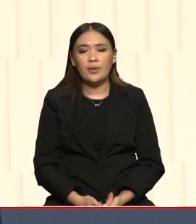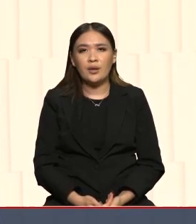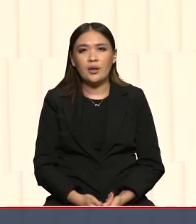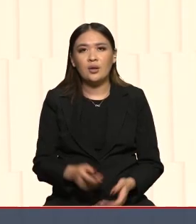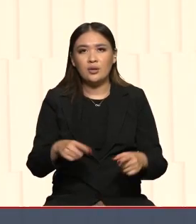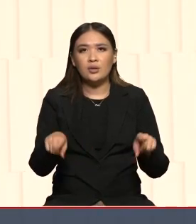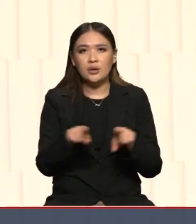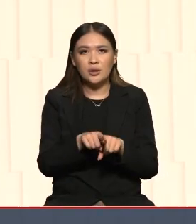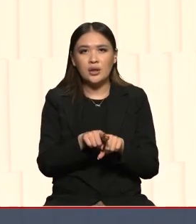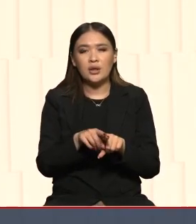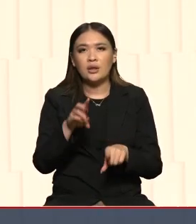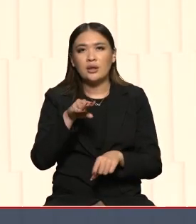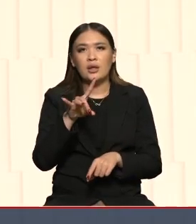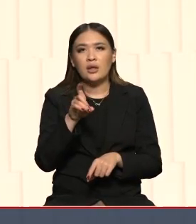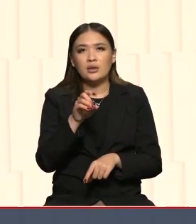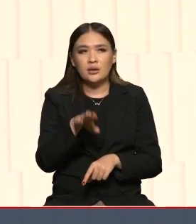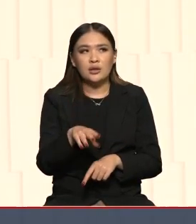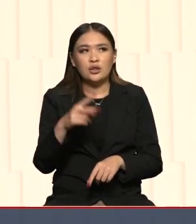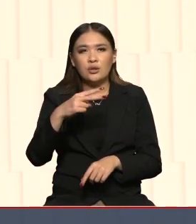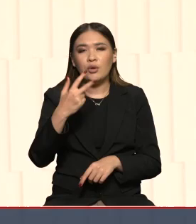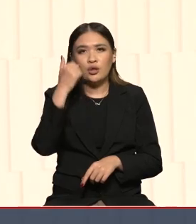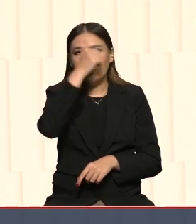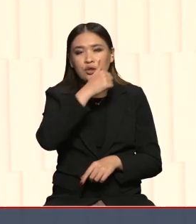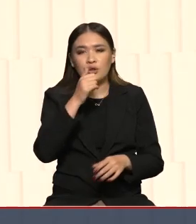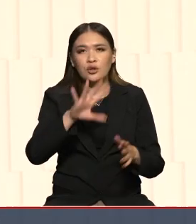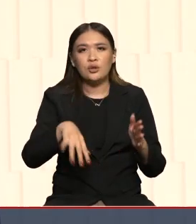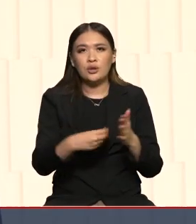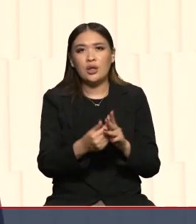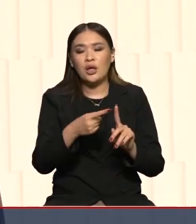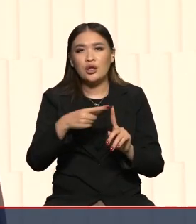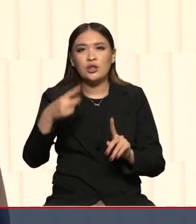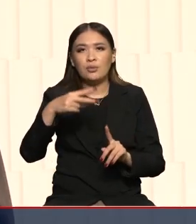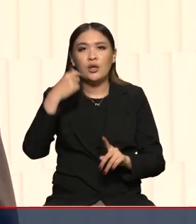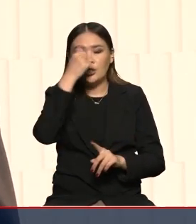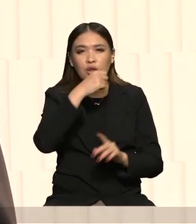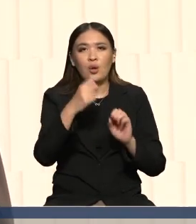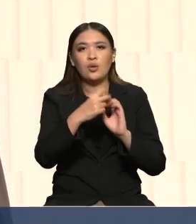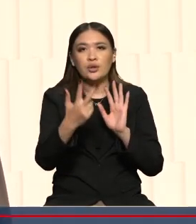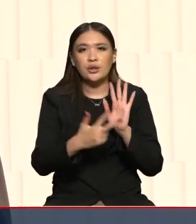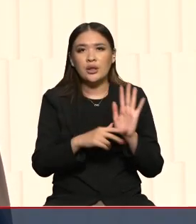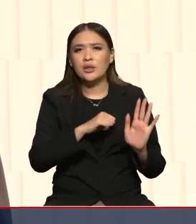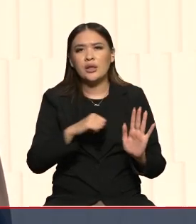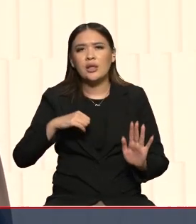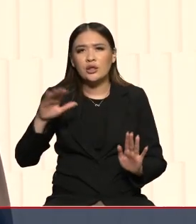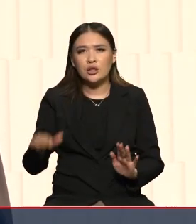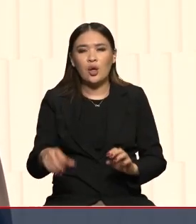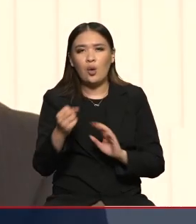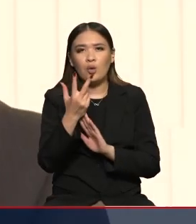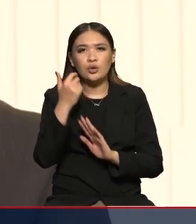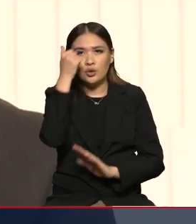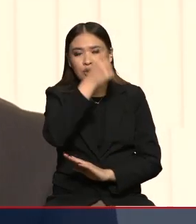осы тепл-транзитте істейді. Мен 23 жыл, ұлдарым 20 жыл, 18, ең кенже ұлым 13 жыл істеп